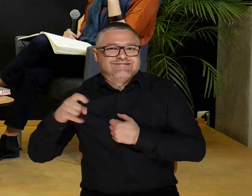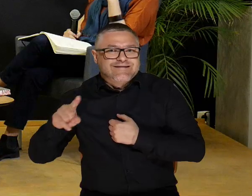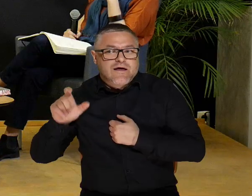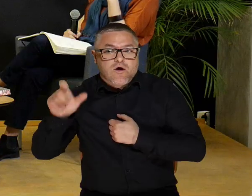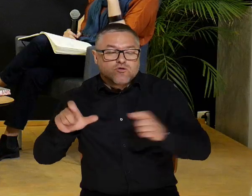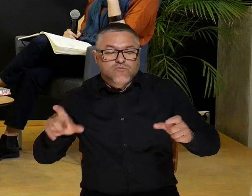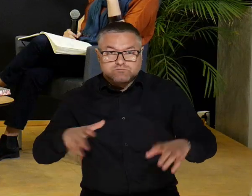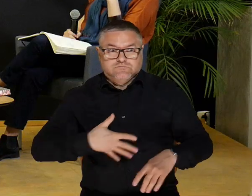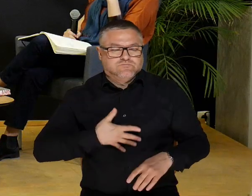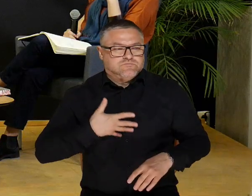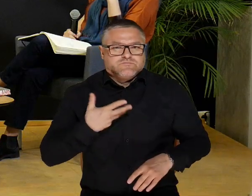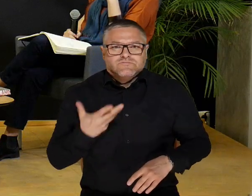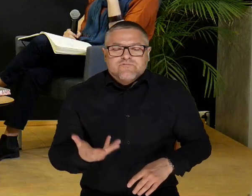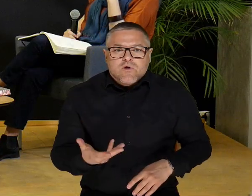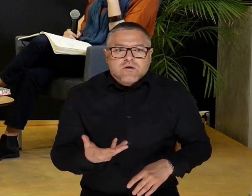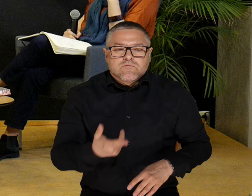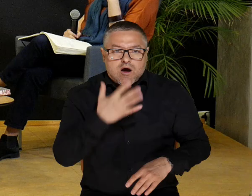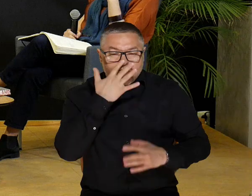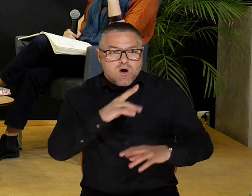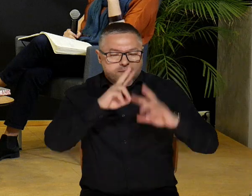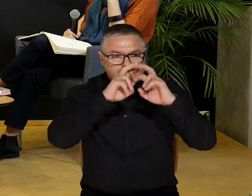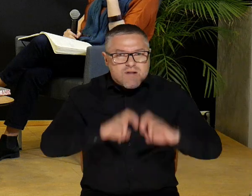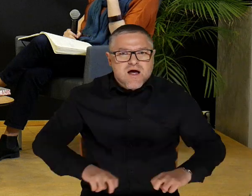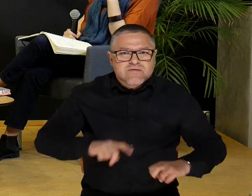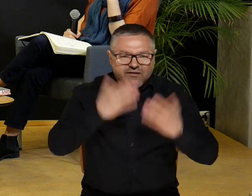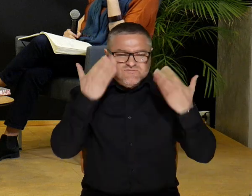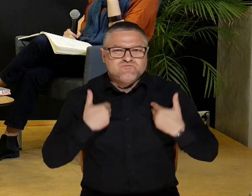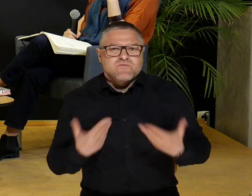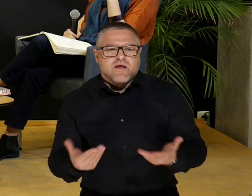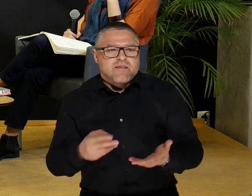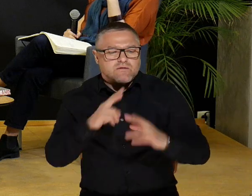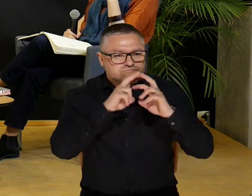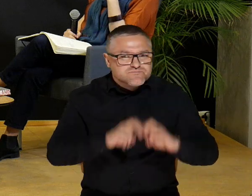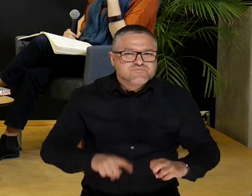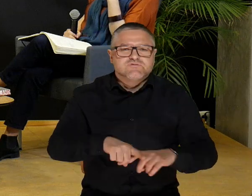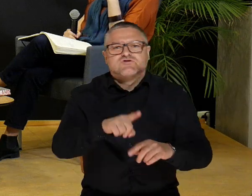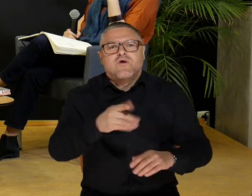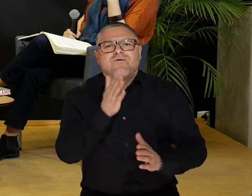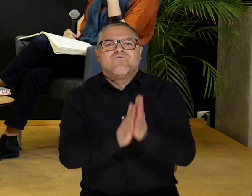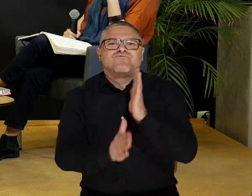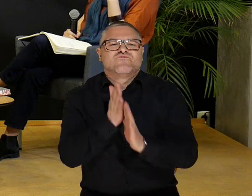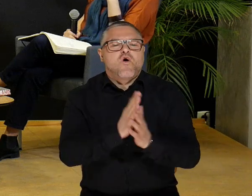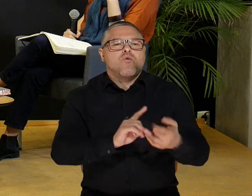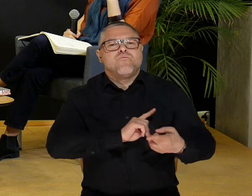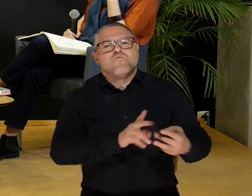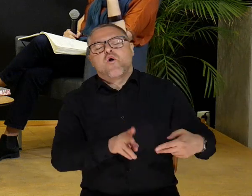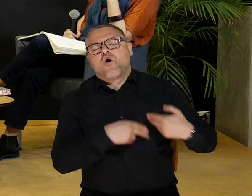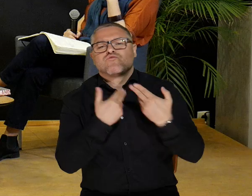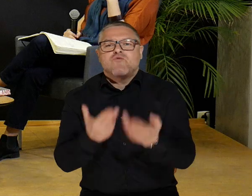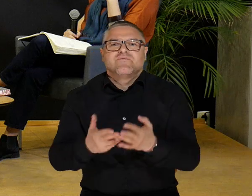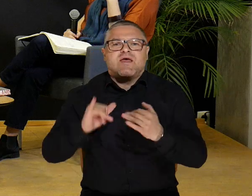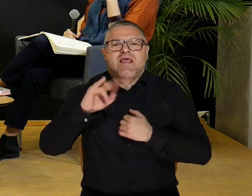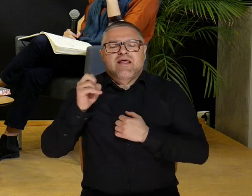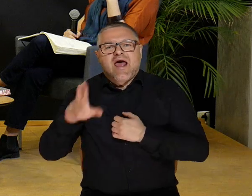i ona była zdumiona, bo jak popatrzymy na badania kliniczne, na przykład weteranów wojennych wracających z